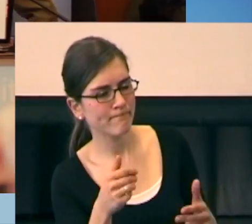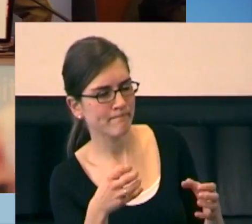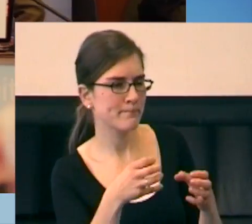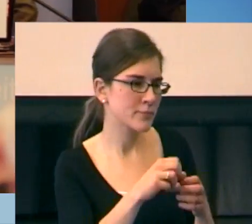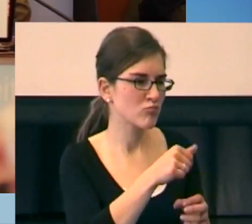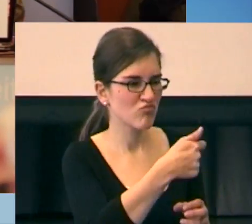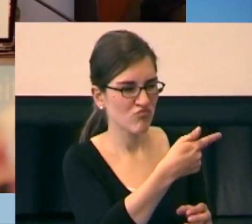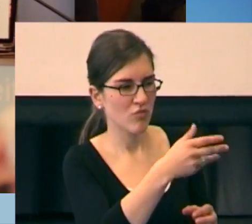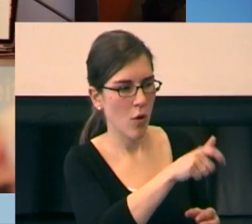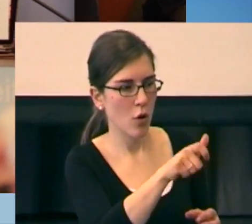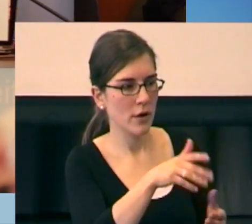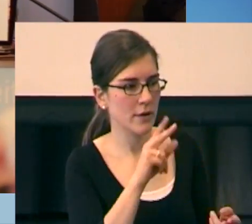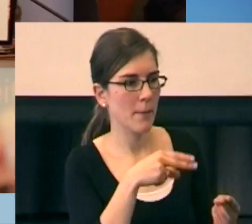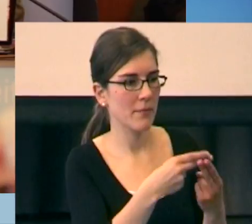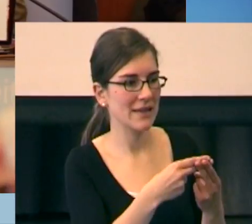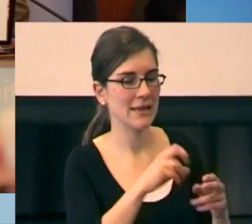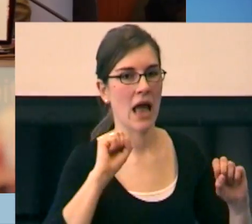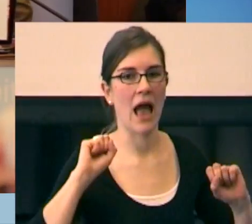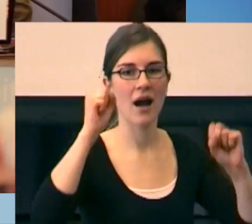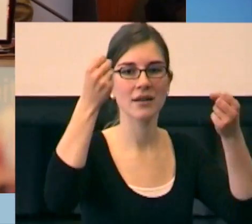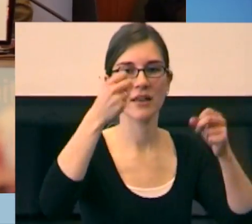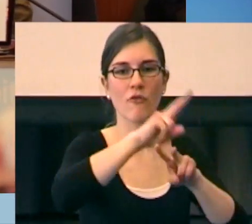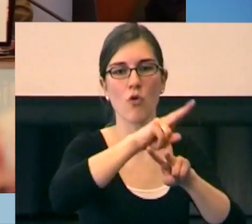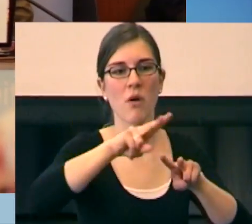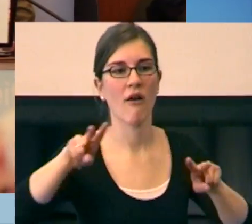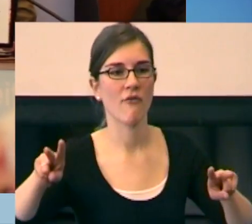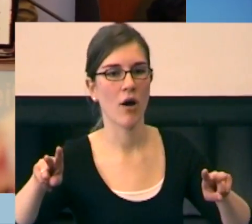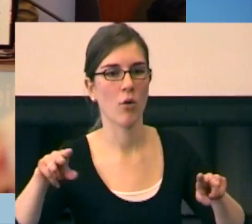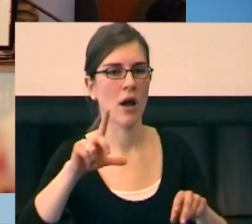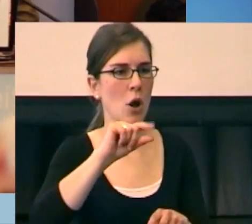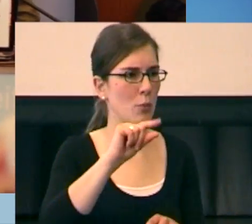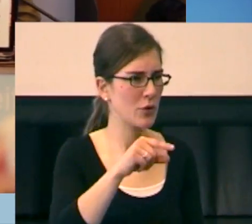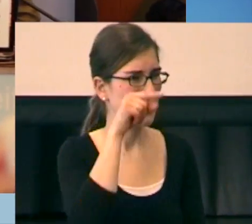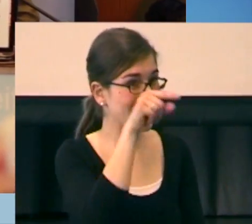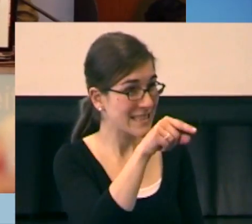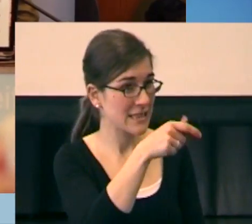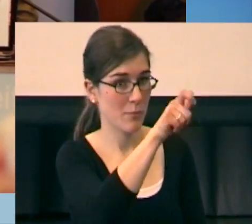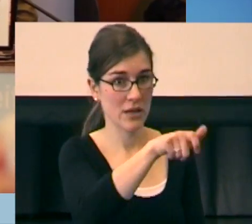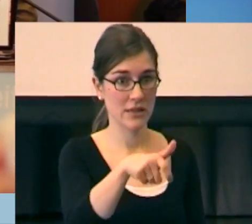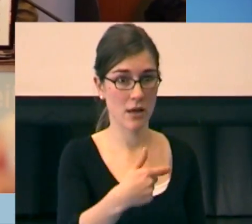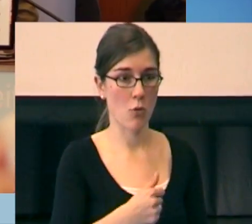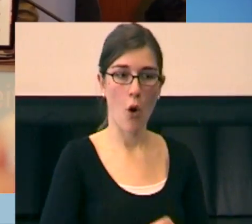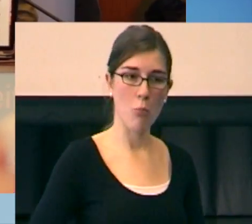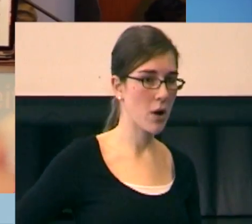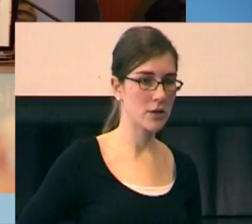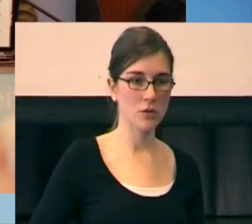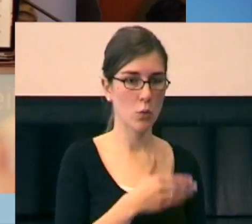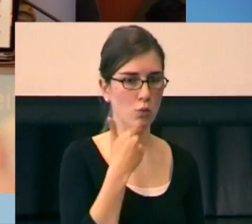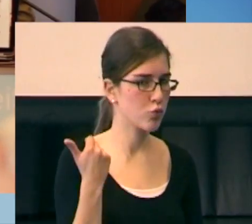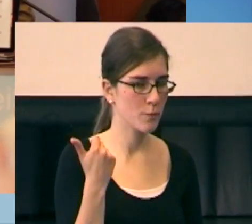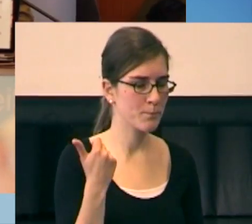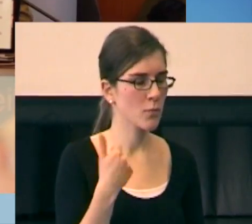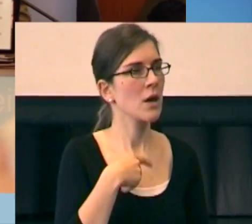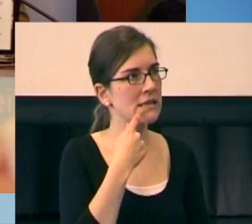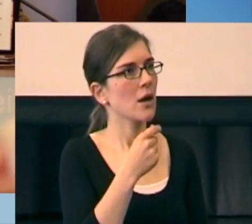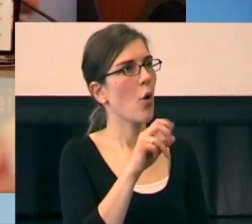sogar eine aktive Überwachung. Das heißt, diese Patienten werden überhaupt nicht operiert, sondern denen sagt man, okay,